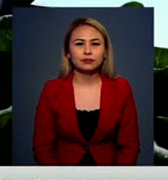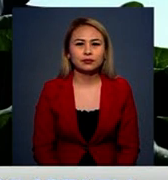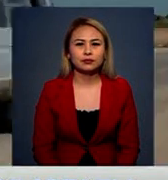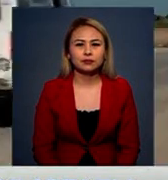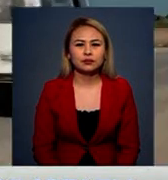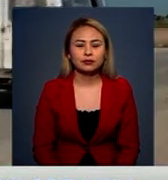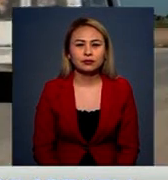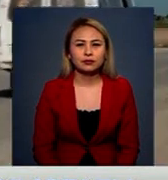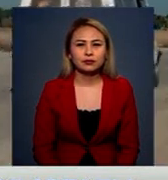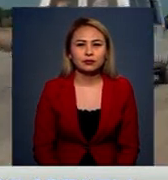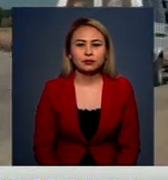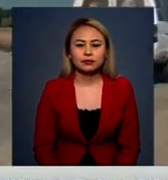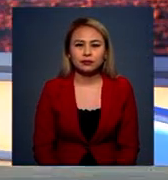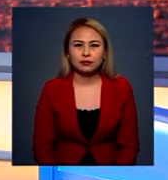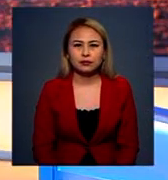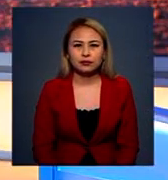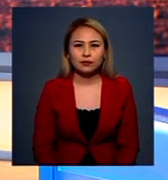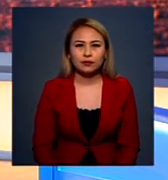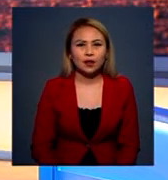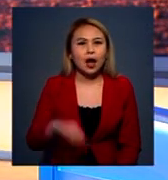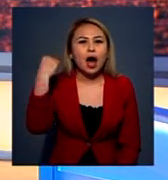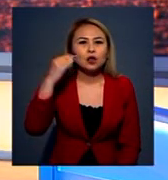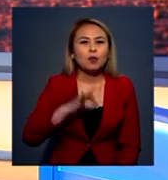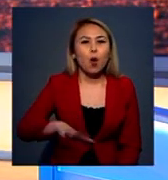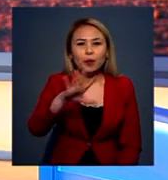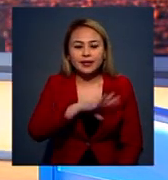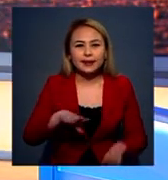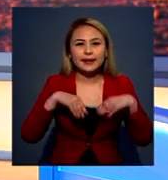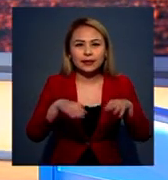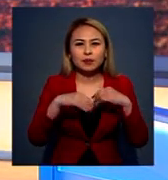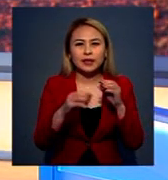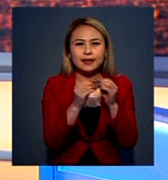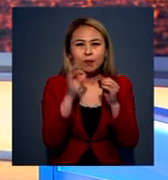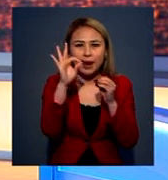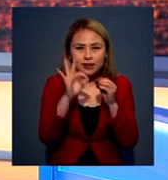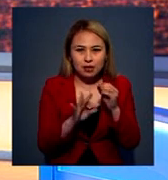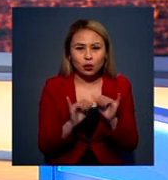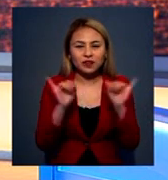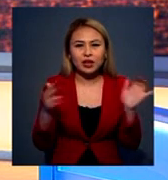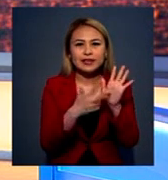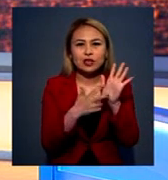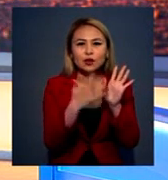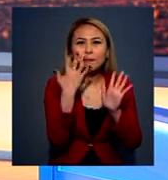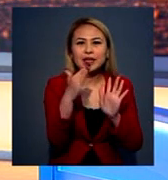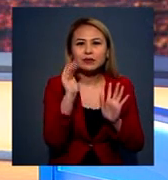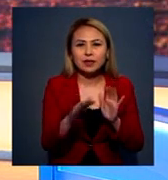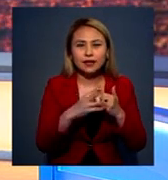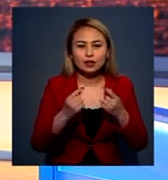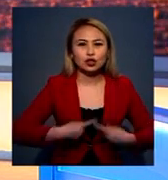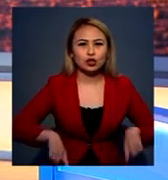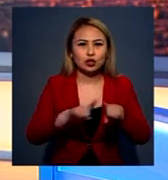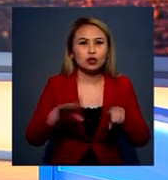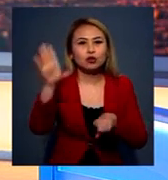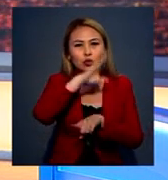Хабар 24, Түркістан облысы. Ал Ақтөбе облысында егістік алқабы 10%-ке ұлғайды. Сөйтіп 805 мың